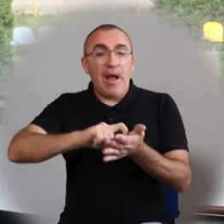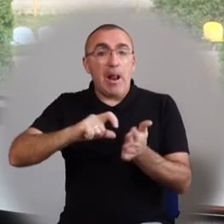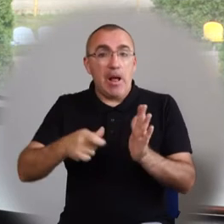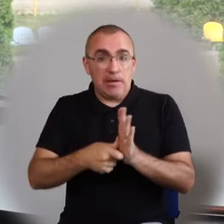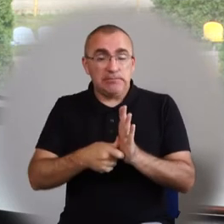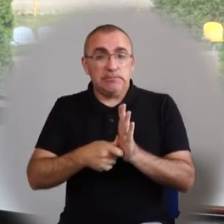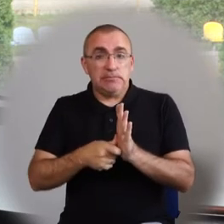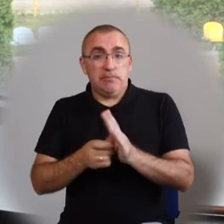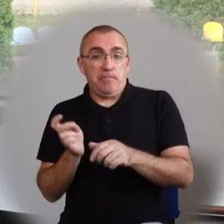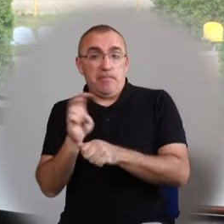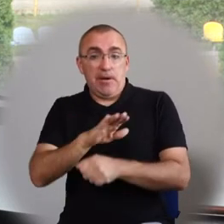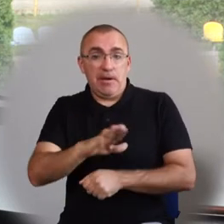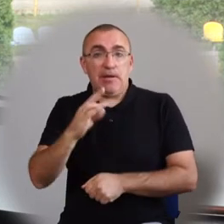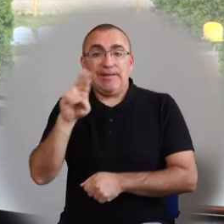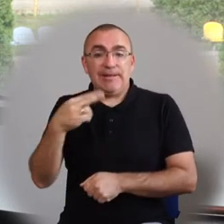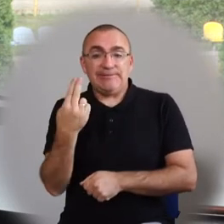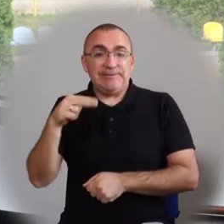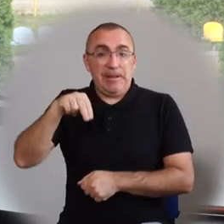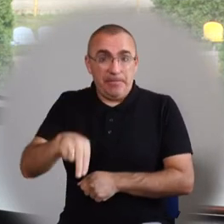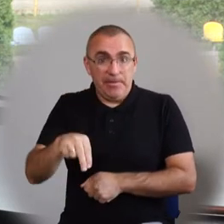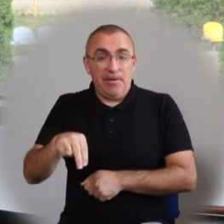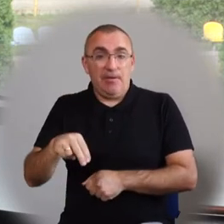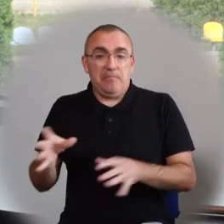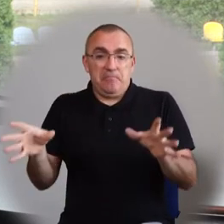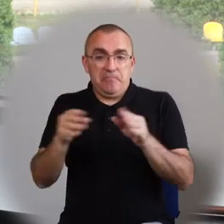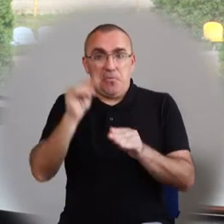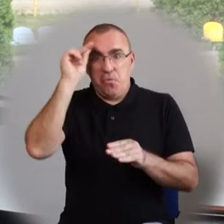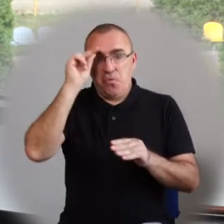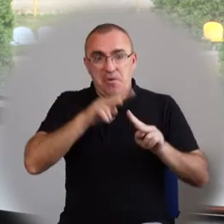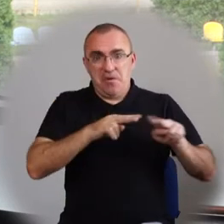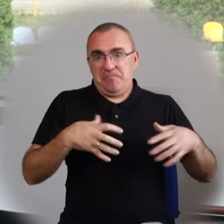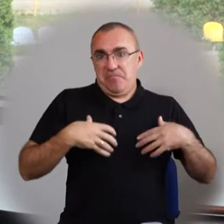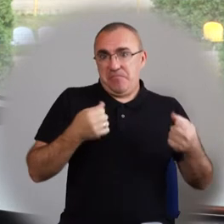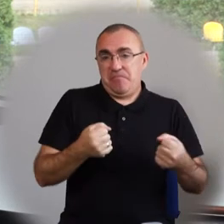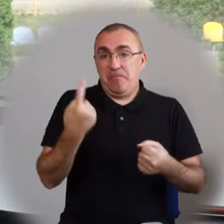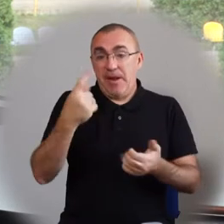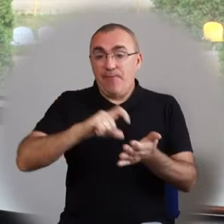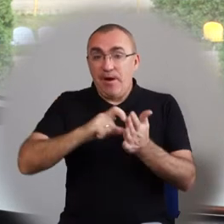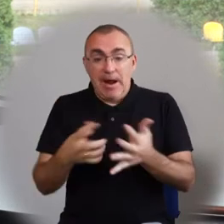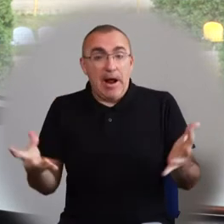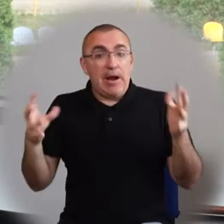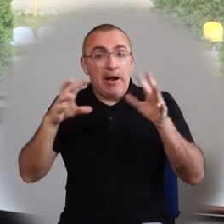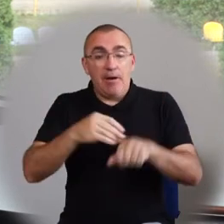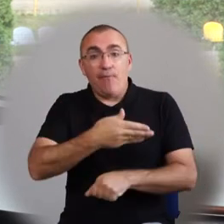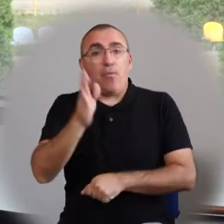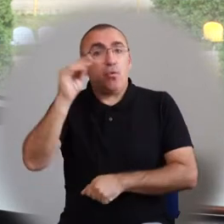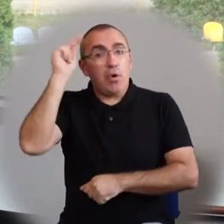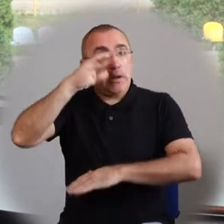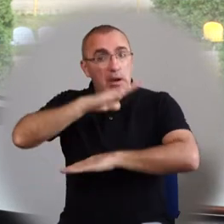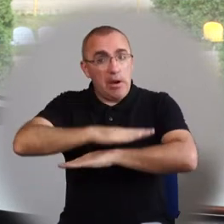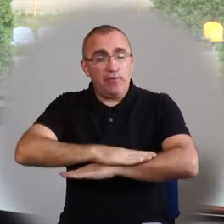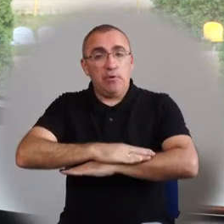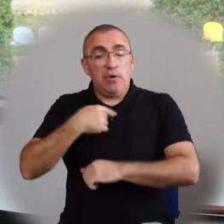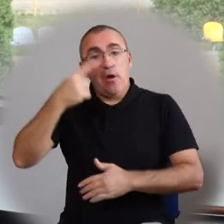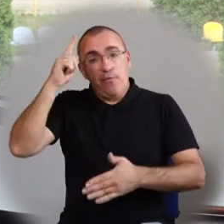показали перший клас, де прийде дитина з ДЦП і буде навчатись разом зі своїми однолітками. Тобто з першого класу разом вони